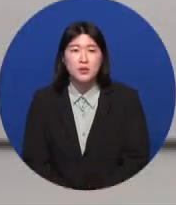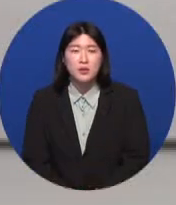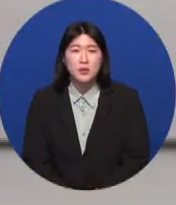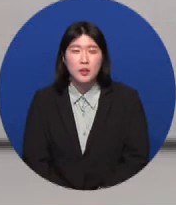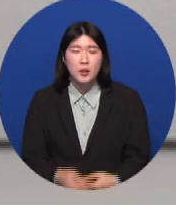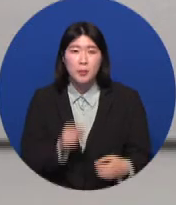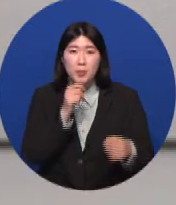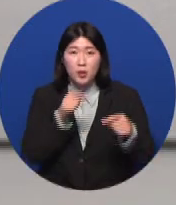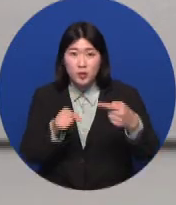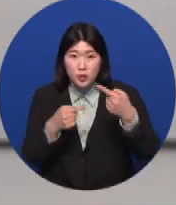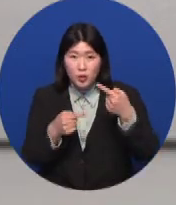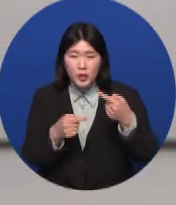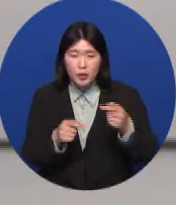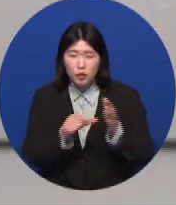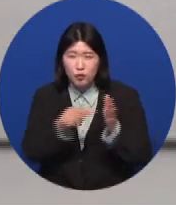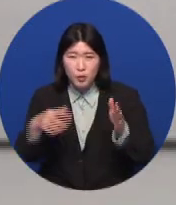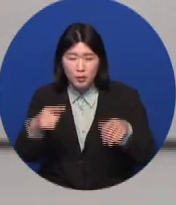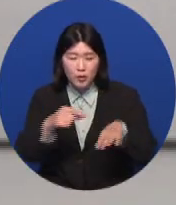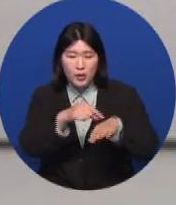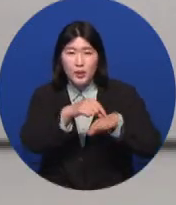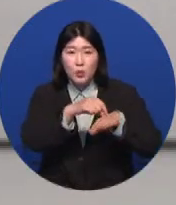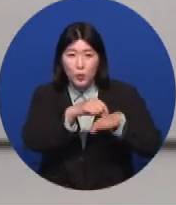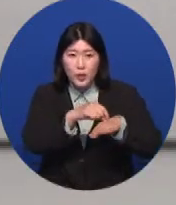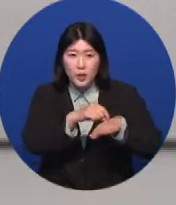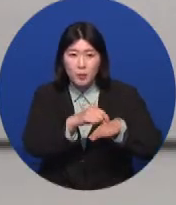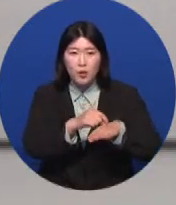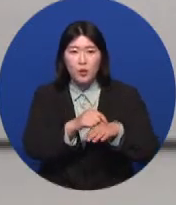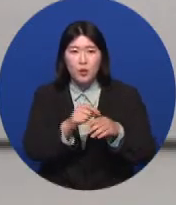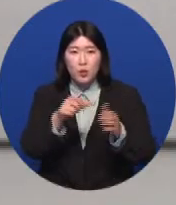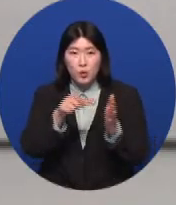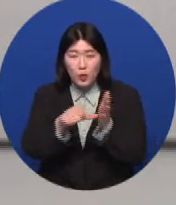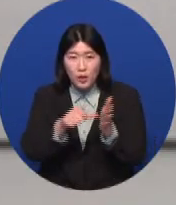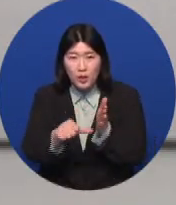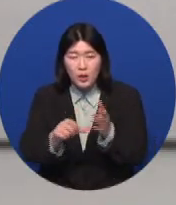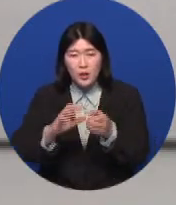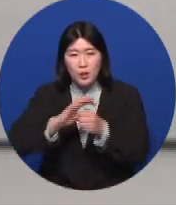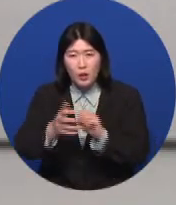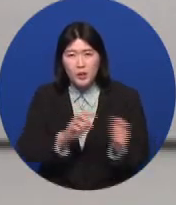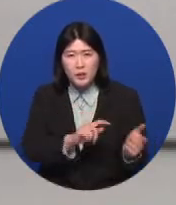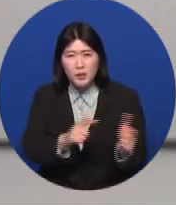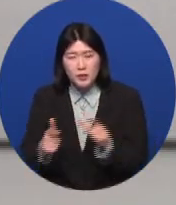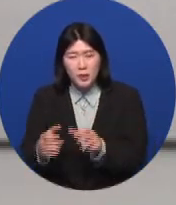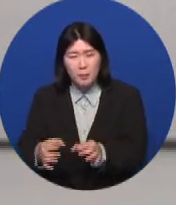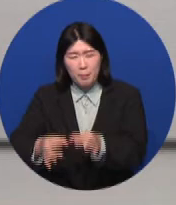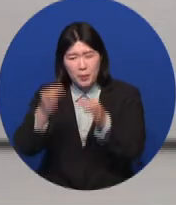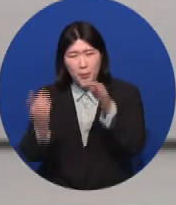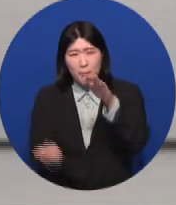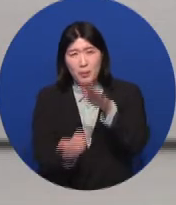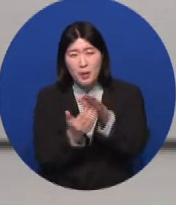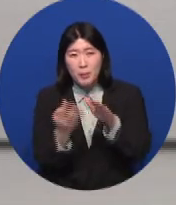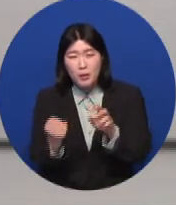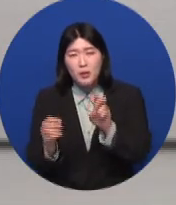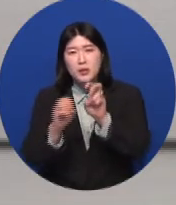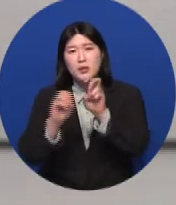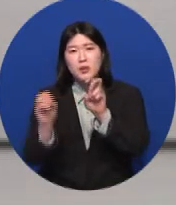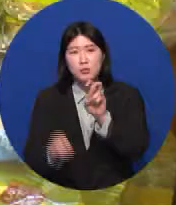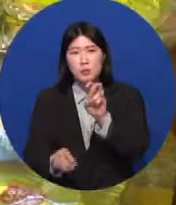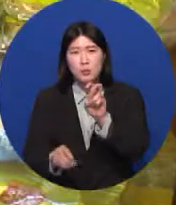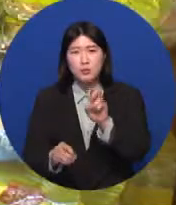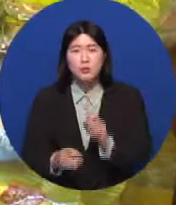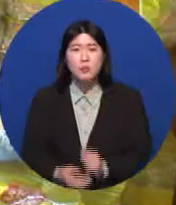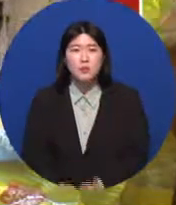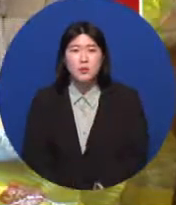명절에 많이 쓰이는 소고기와 제사상에 올리는 대추 등 농 축산물 가격이 20% 아파 크게 올랐습니다